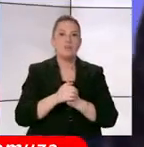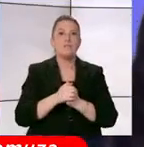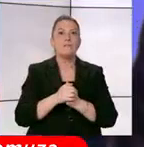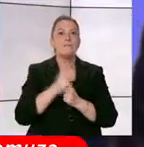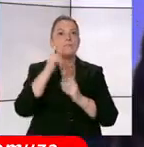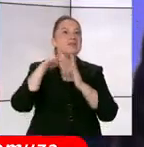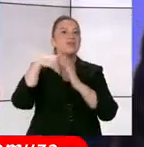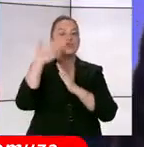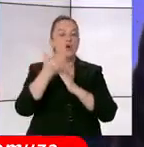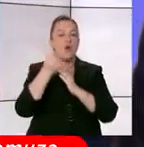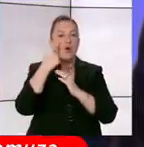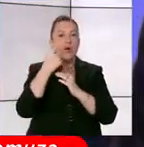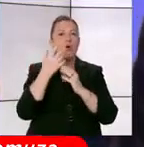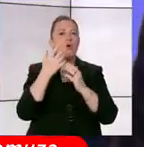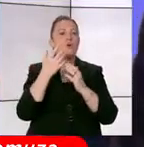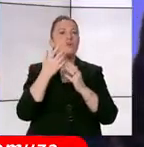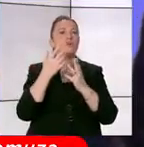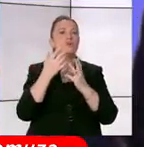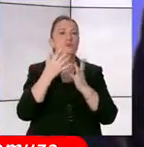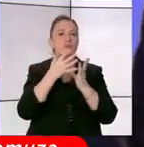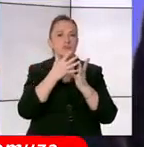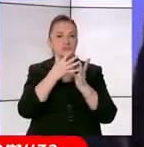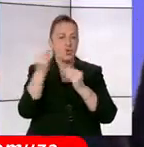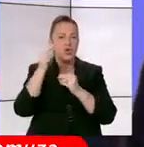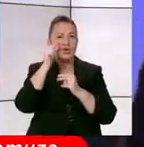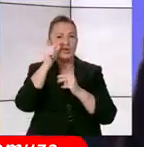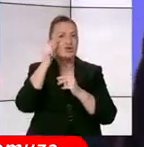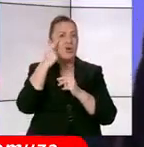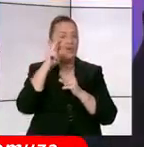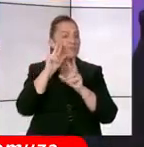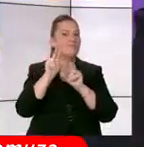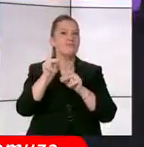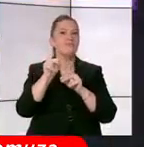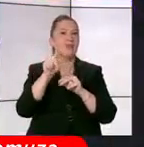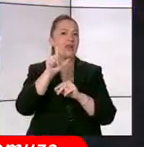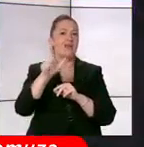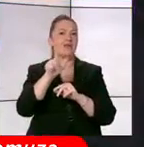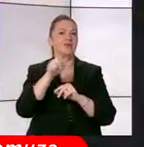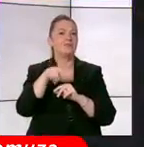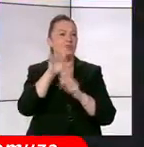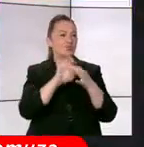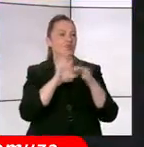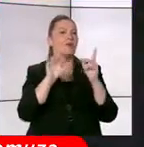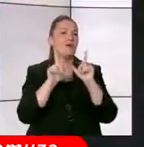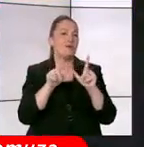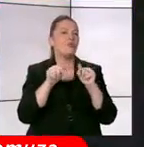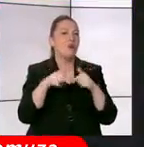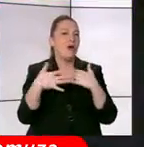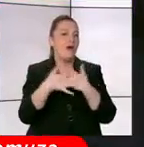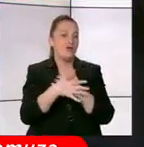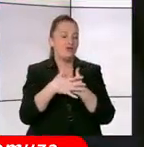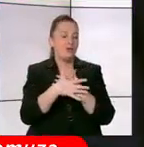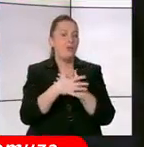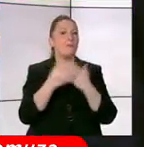Bir sonraki aşamada çok sayıda vatandaşımızın barınma ihtiyaçlarının çözülmesi gerekeceği görüldü. Bu akşam hayata